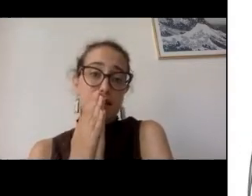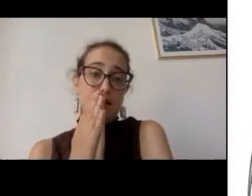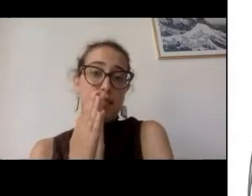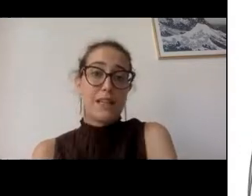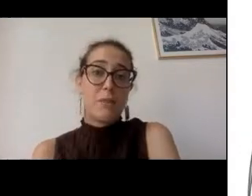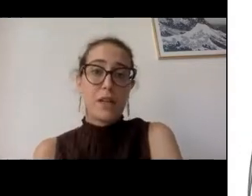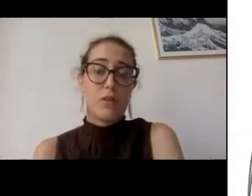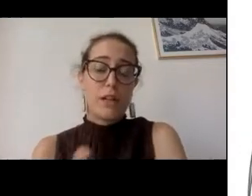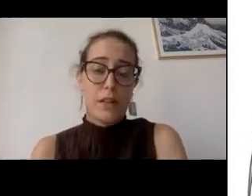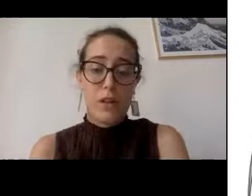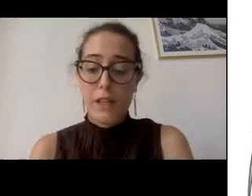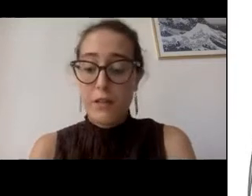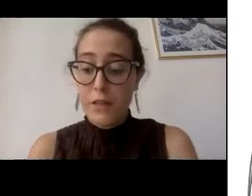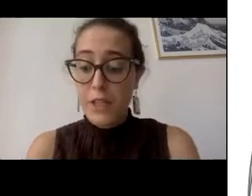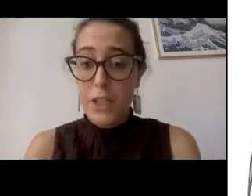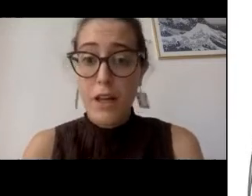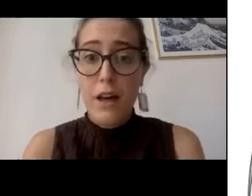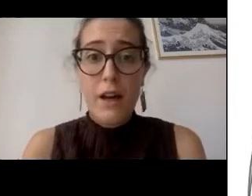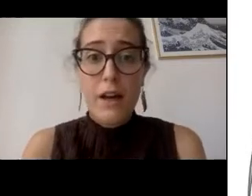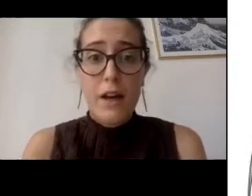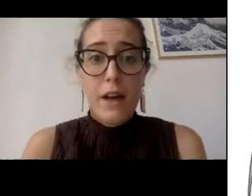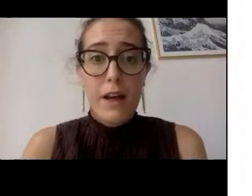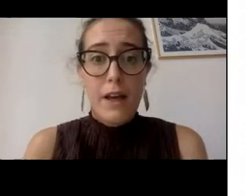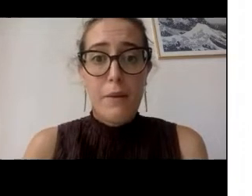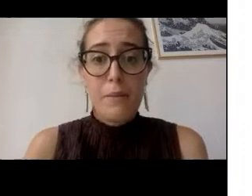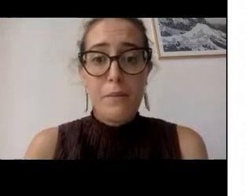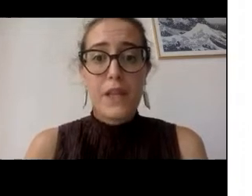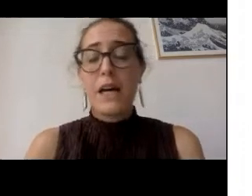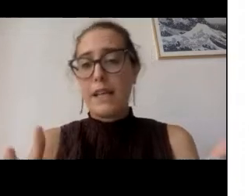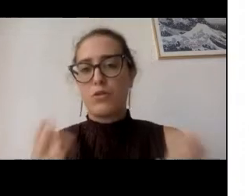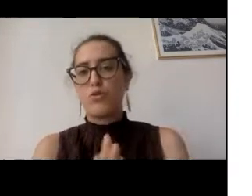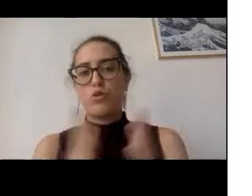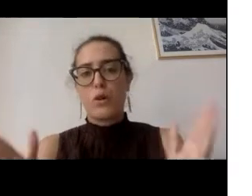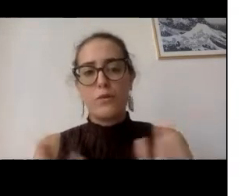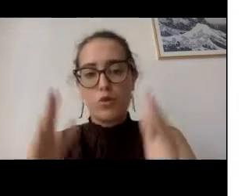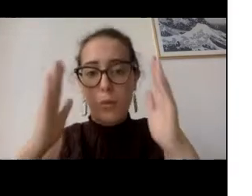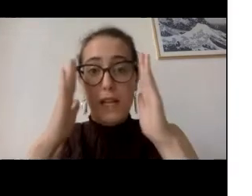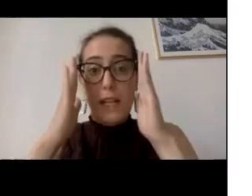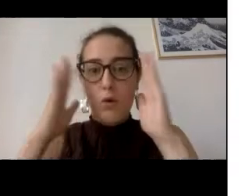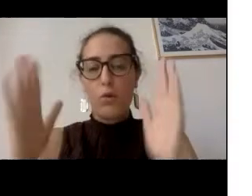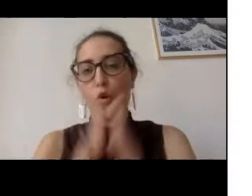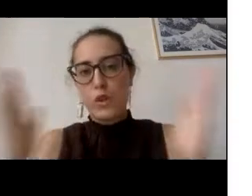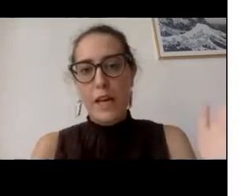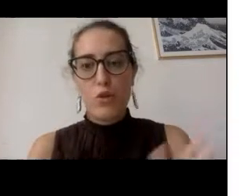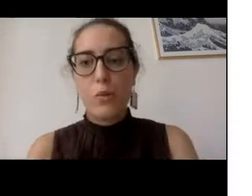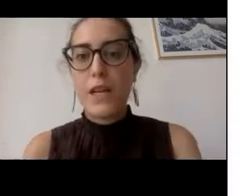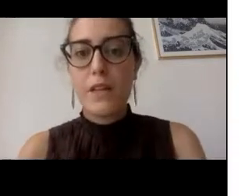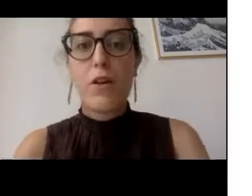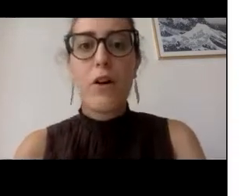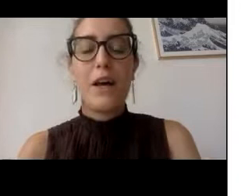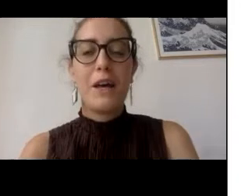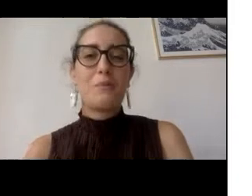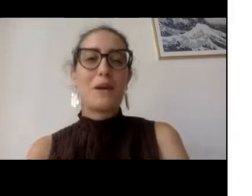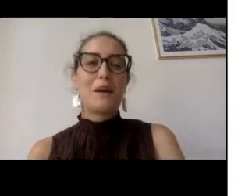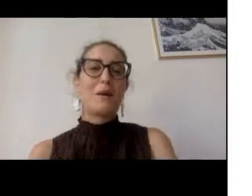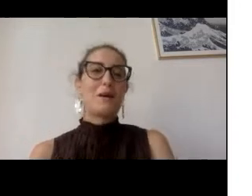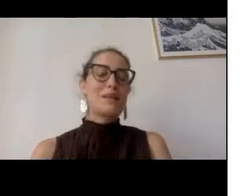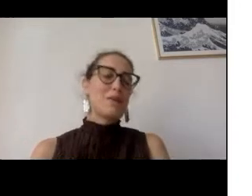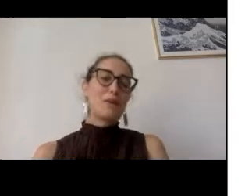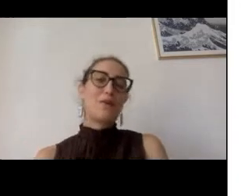riscaldamento all'interno degli edifici adesso giusto giusto per dare un contesto politico